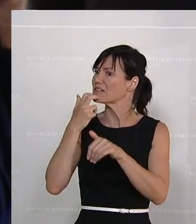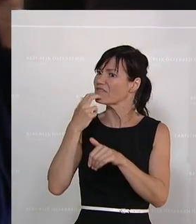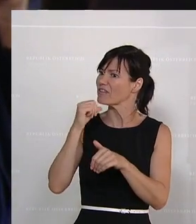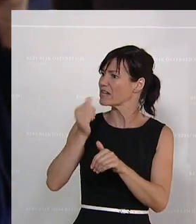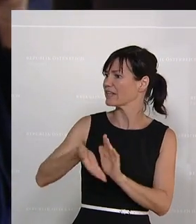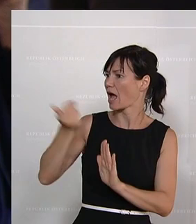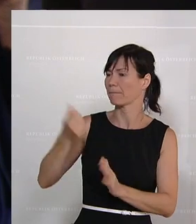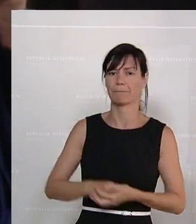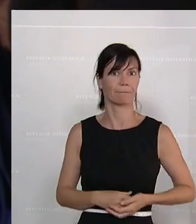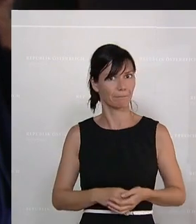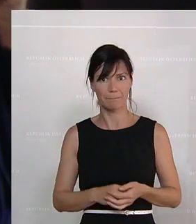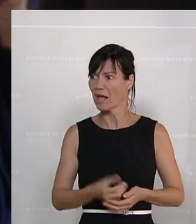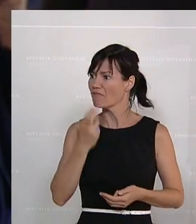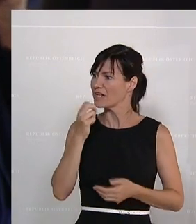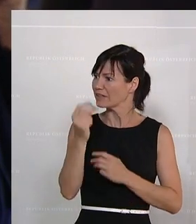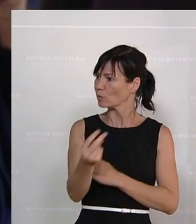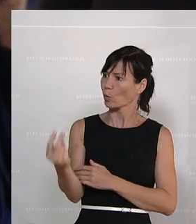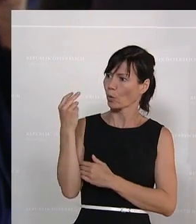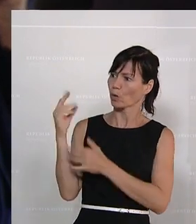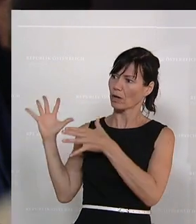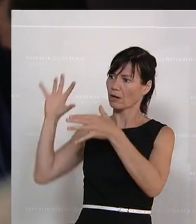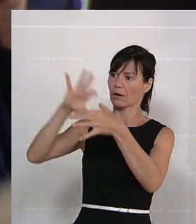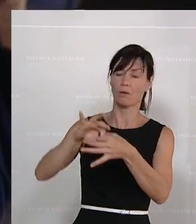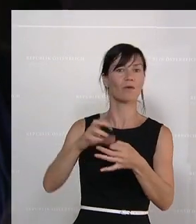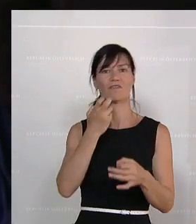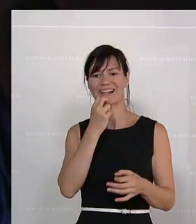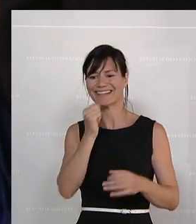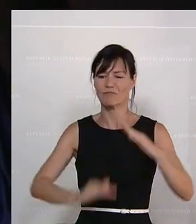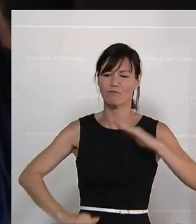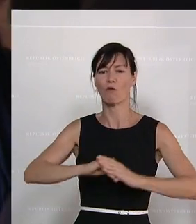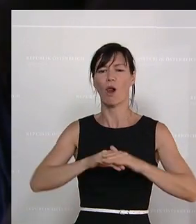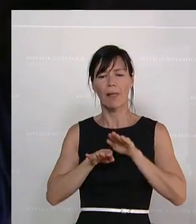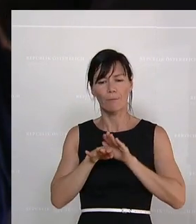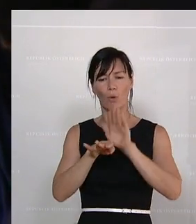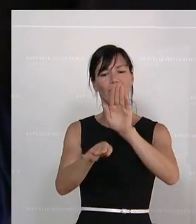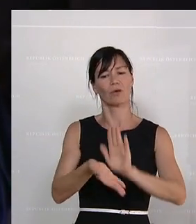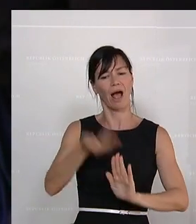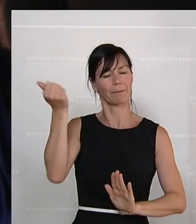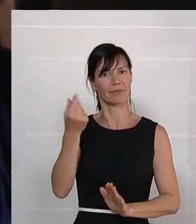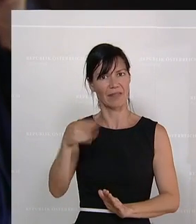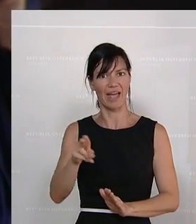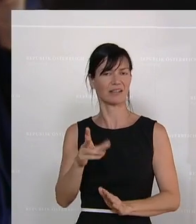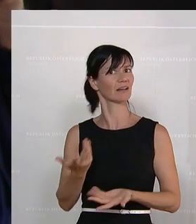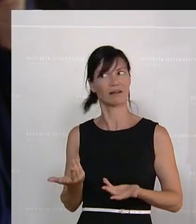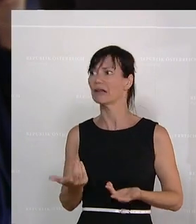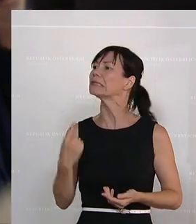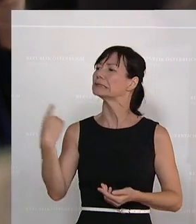rückwirkend wollen und sie bleiben dabei dass ich nicht komplett abschaffen wollen als wären sie dann nach mir wieder mit dem einkommen das stimmt ja nicht sie wollen sie komplett abschaffen